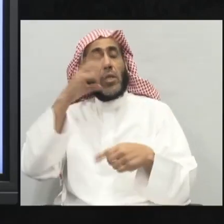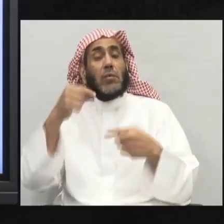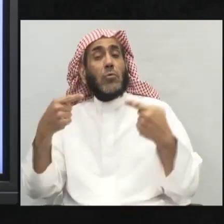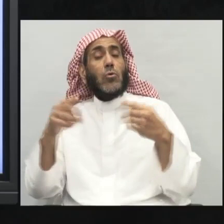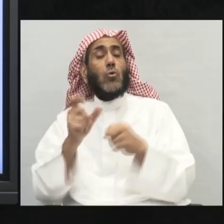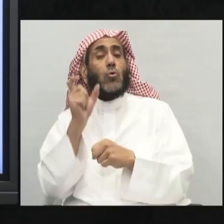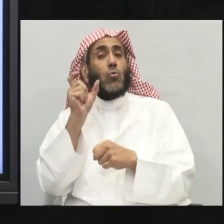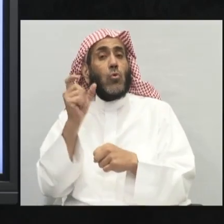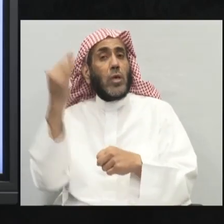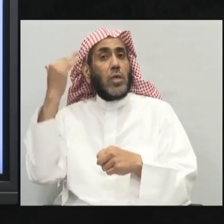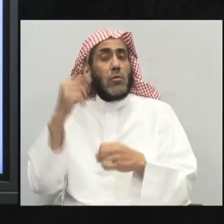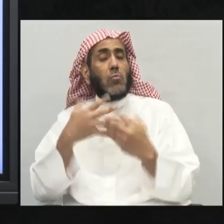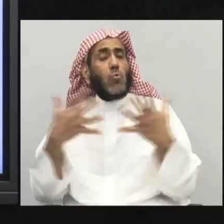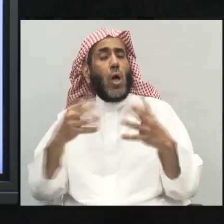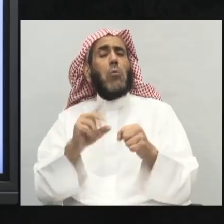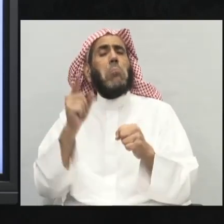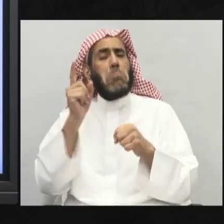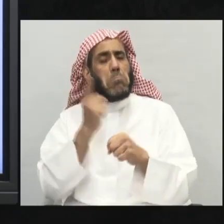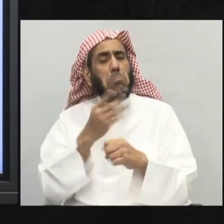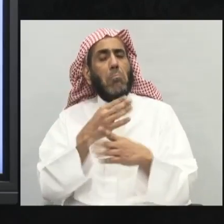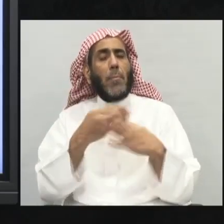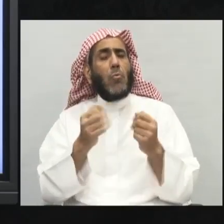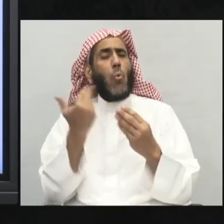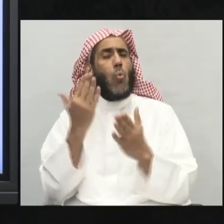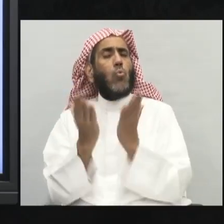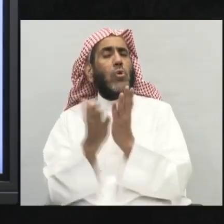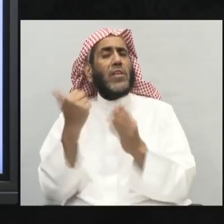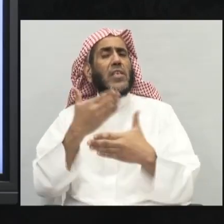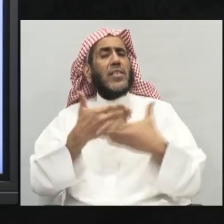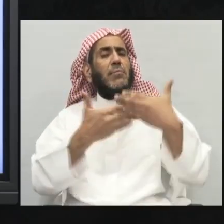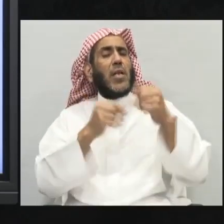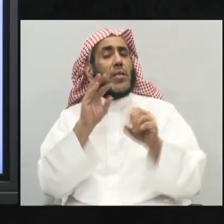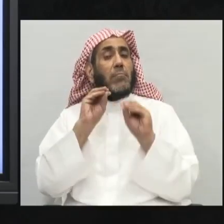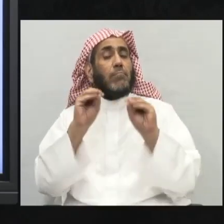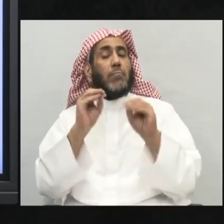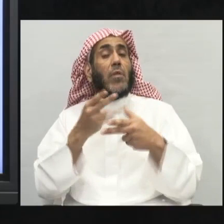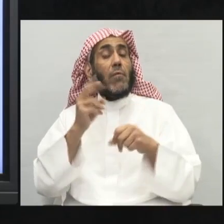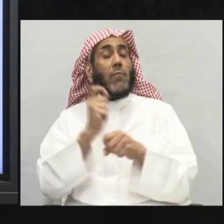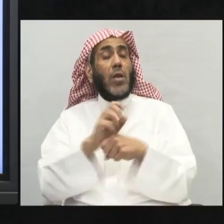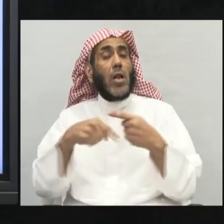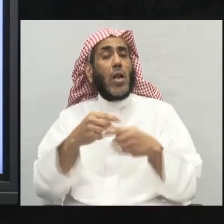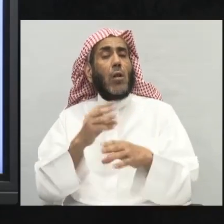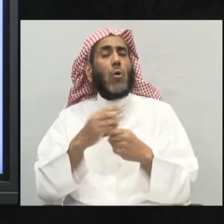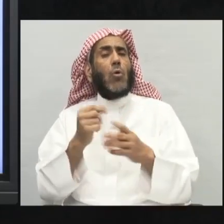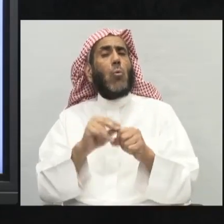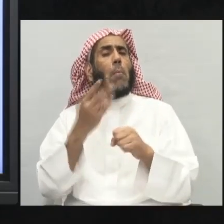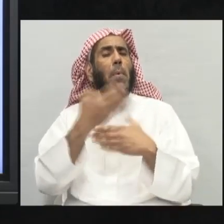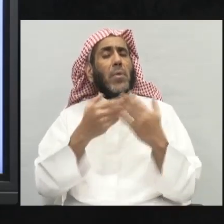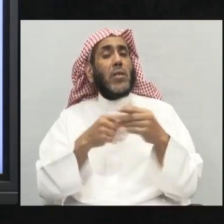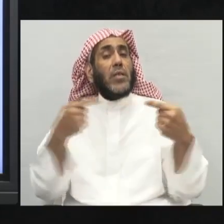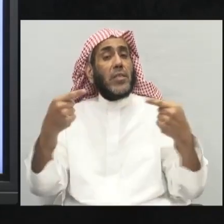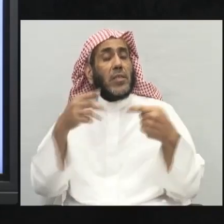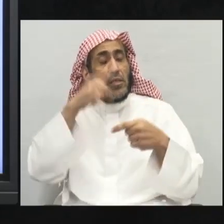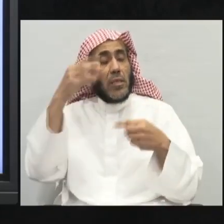النسوه ايضا سيكون مبني ومره معنا في درس البناء تعرفنا على ان الفعل المضارع قد يكون مبنيا اذا